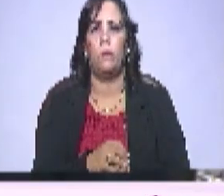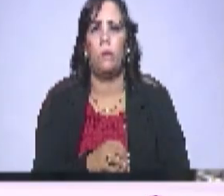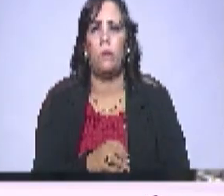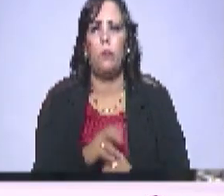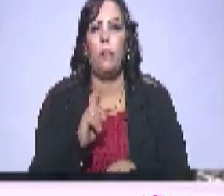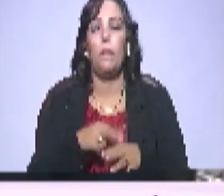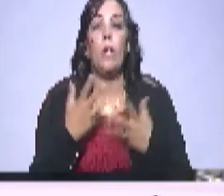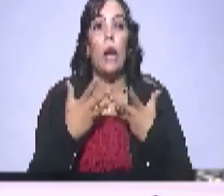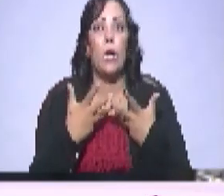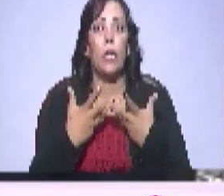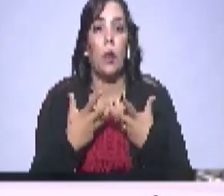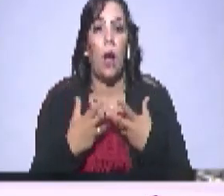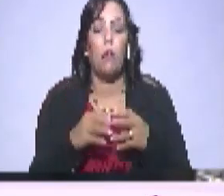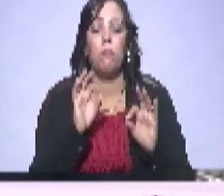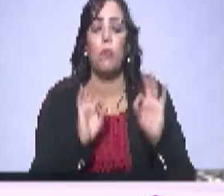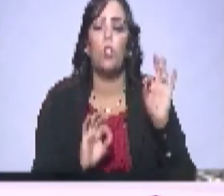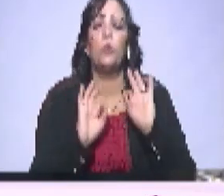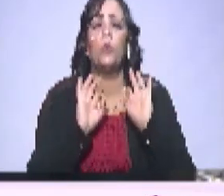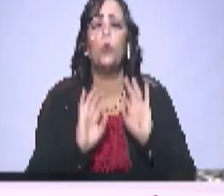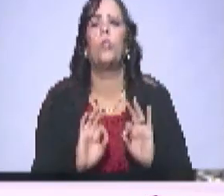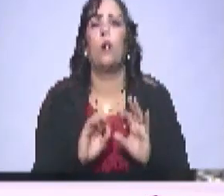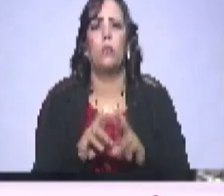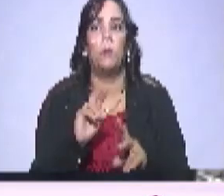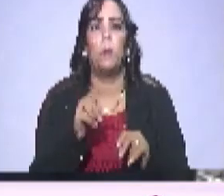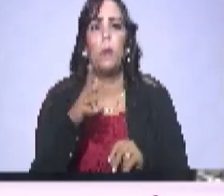الراحه بتاعتها فتطلع مظبوطه زي ما انت عايزاها.